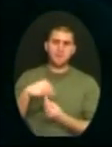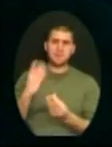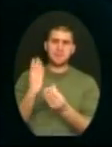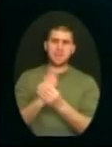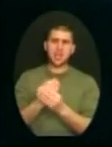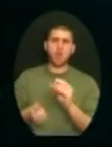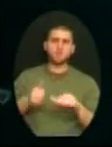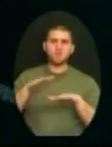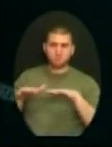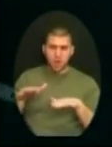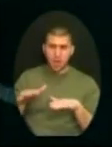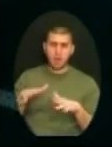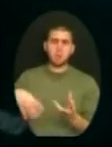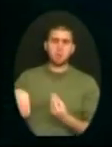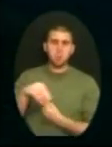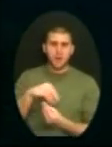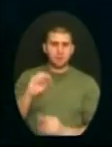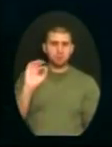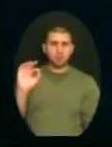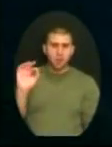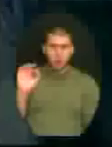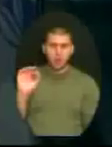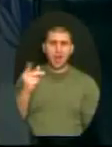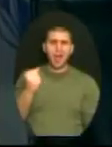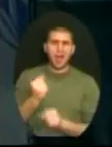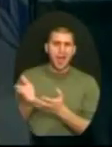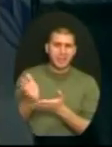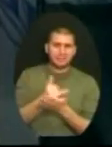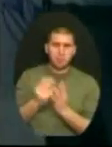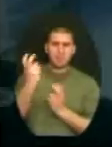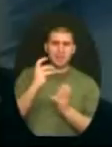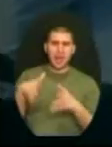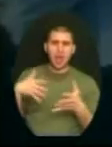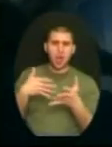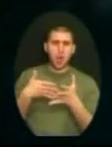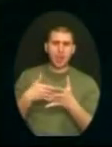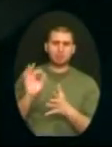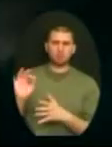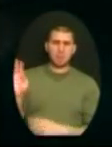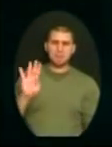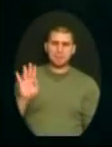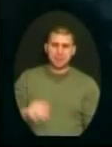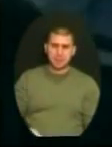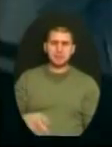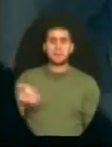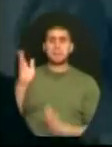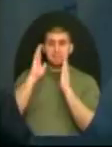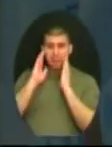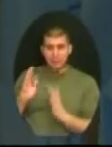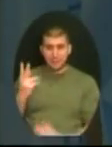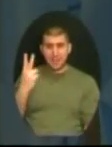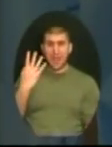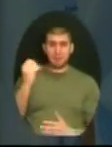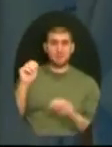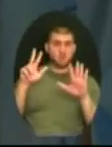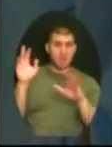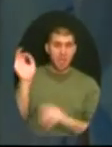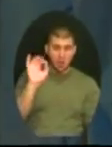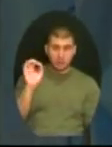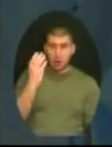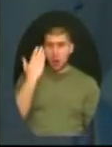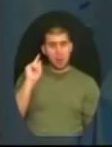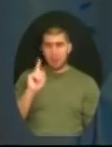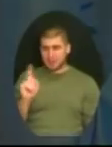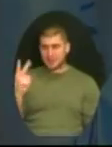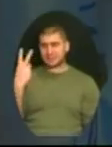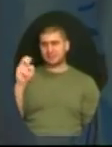ראש הממשלה, שמעורבים בתיקי ראש הממשלה, אספו מידע על חוקרי תיקי נתניהו? מאמין 48%,